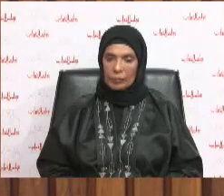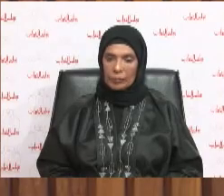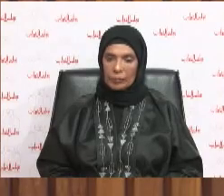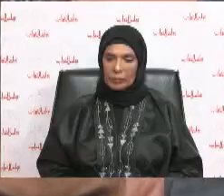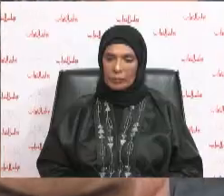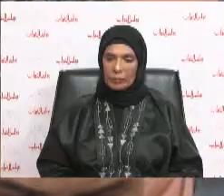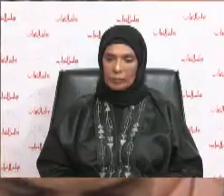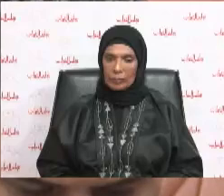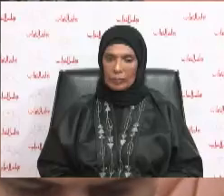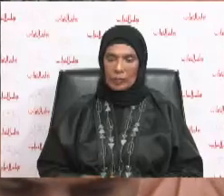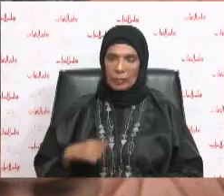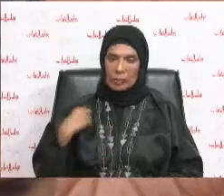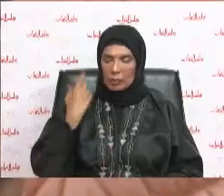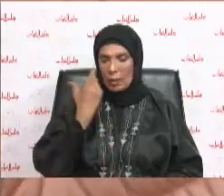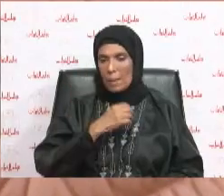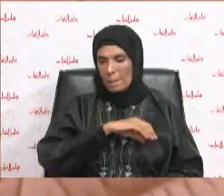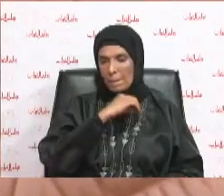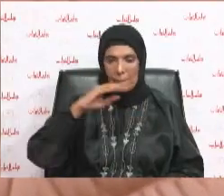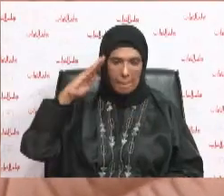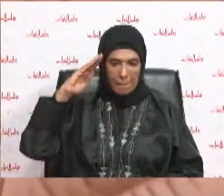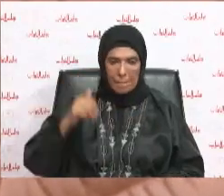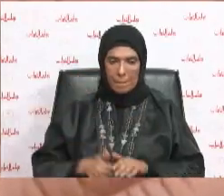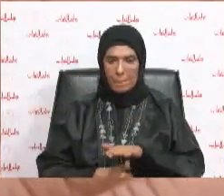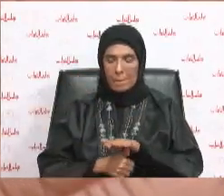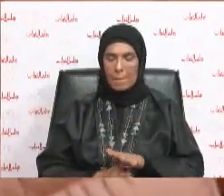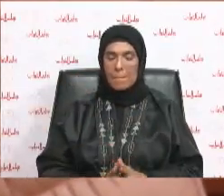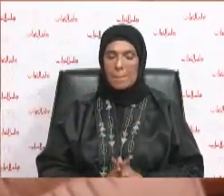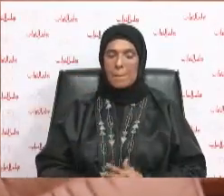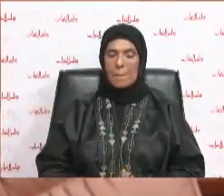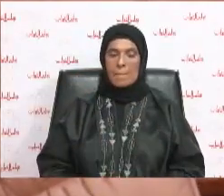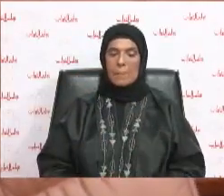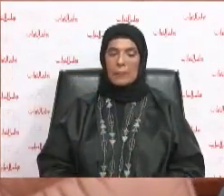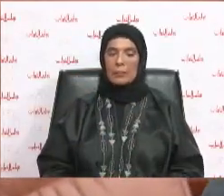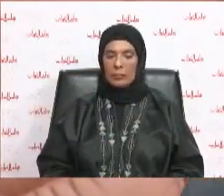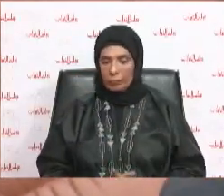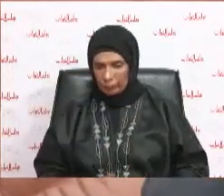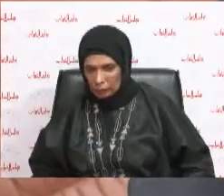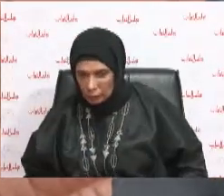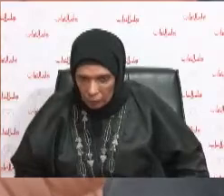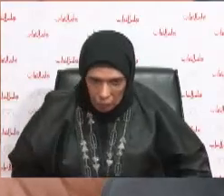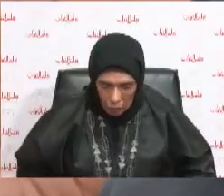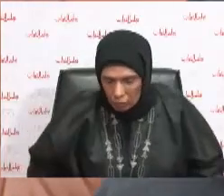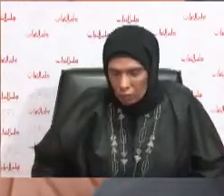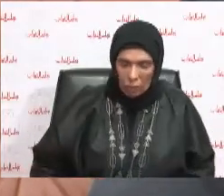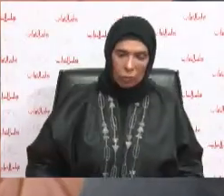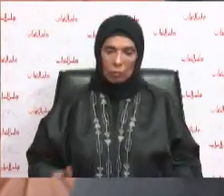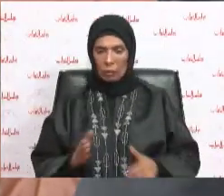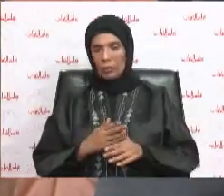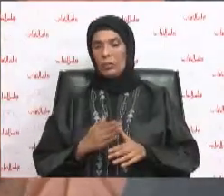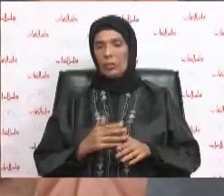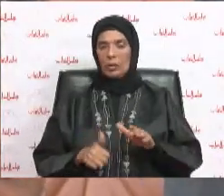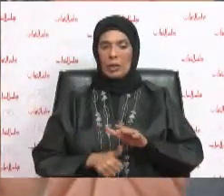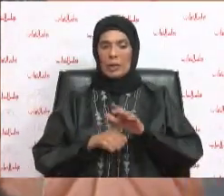بسم الله الرحمن الرحيم، شكرا معالي الرئيس. معالي الرئيس، البداية احب اشكر رئيس